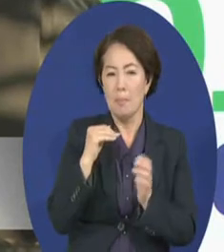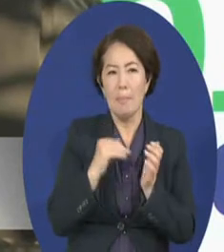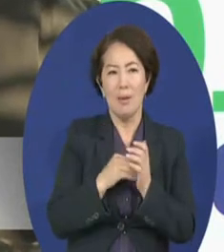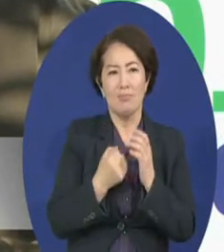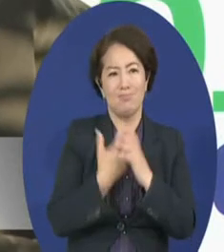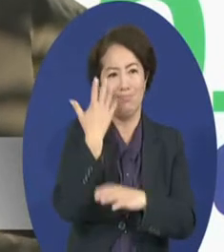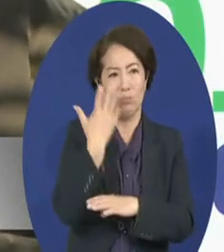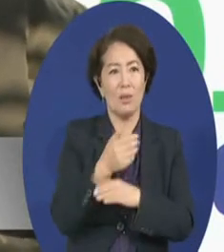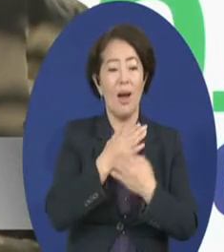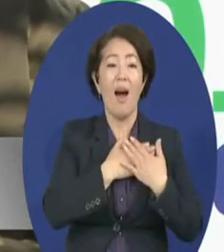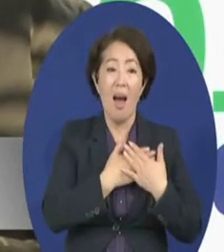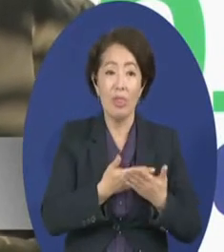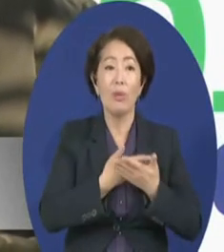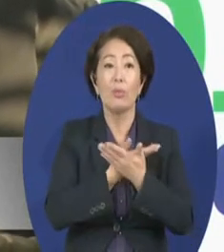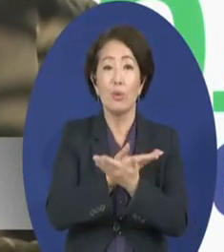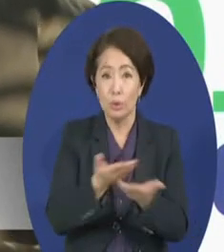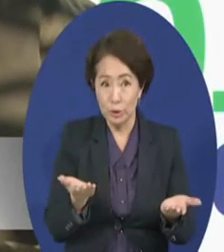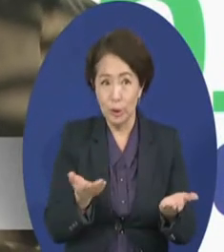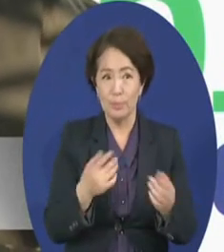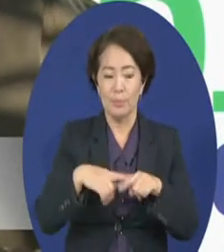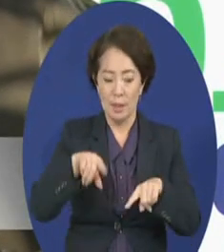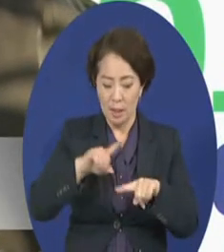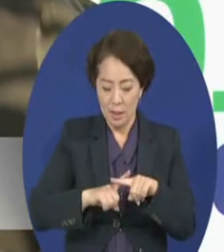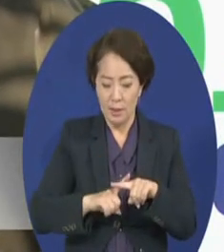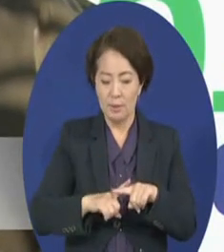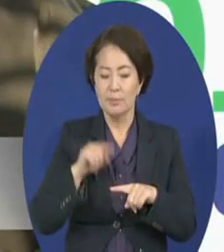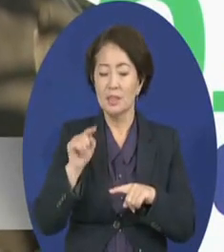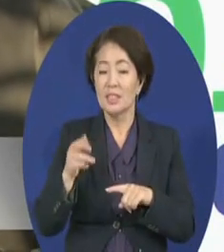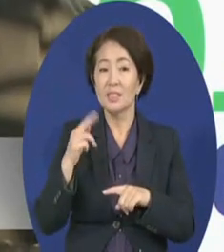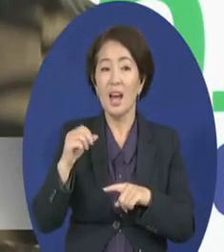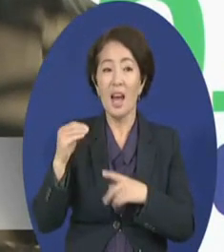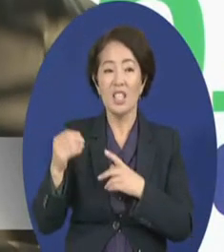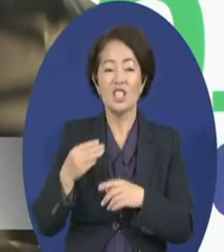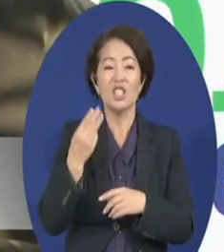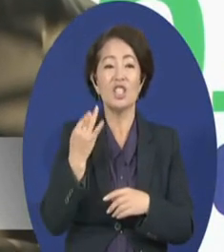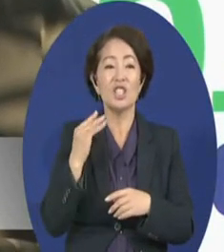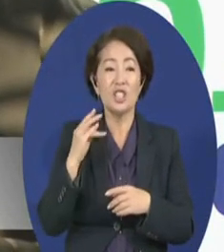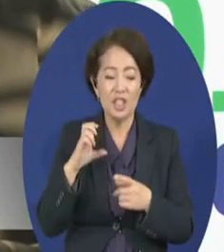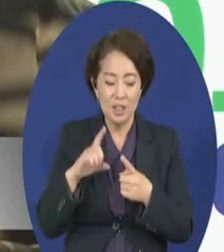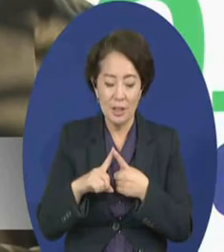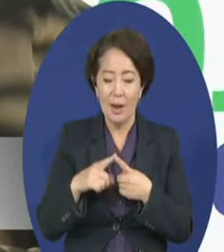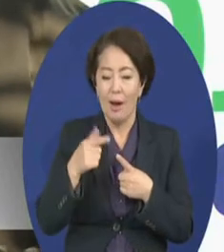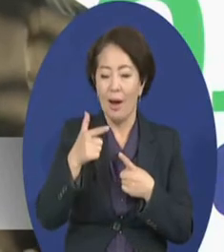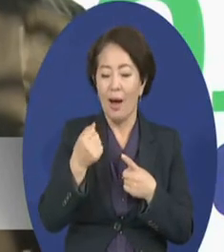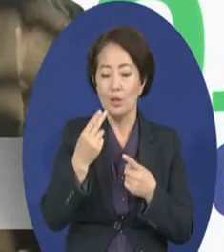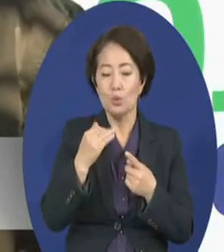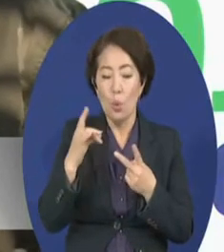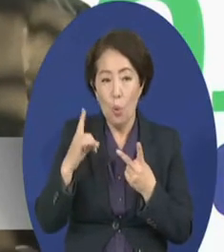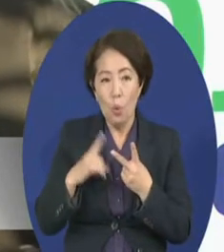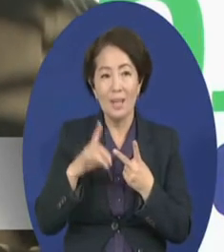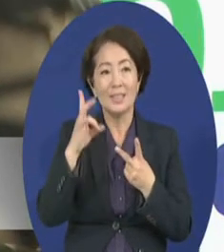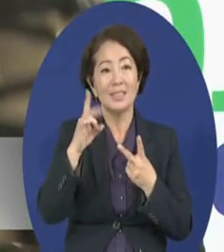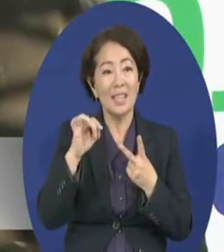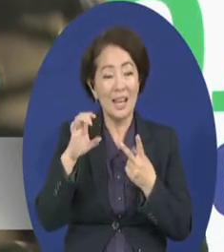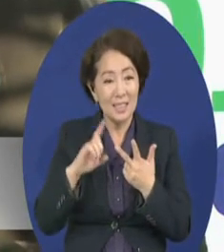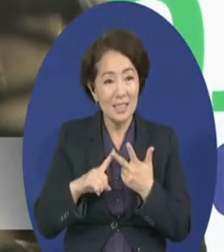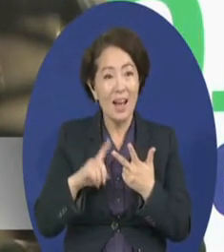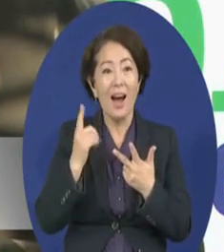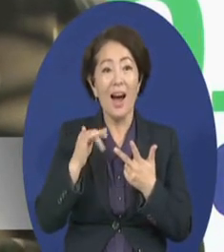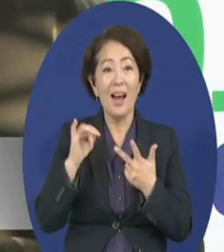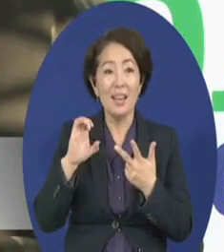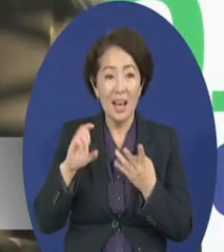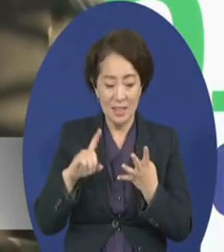байгаагаа мэдээлхийн засуу, тэдгэрийн дээс болох шинэс гацуур, нар сайлаасны